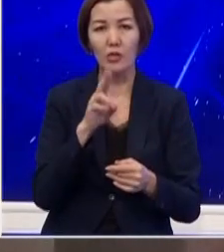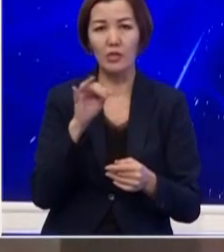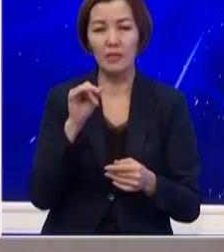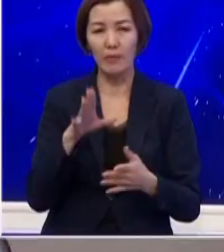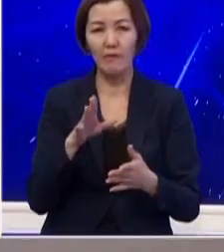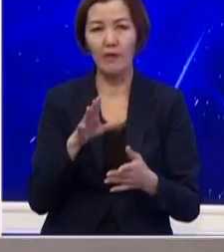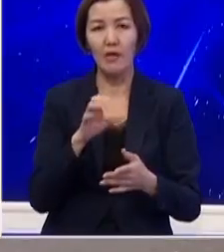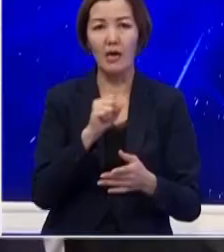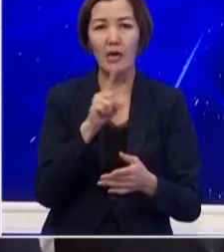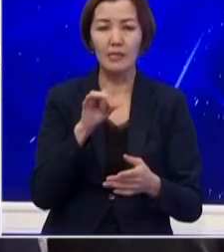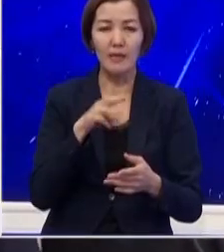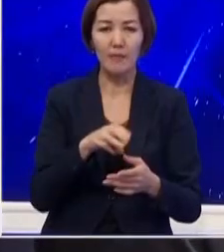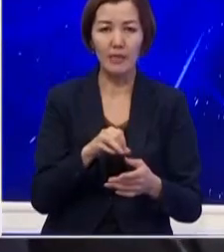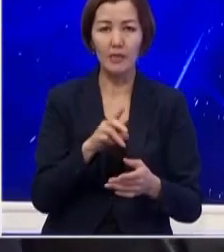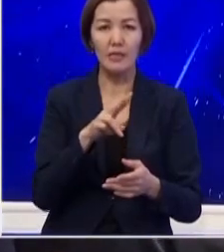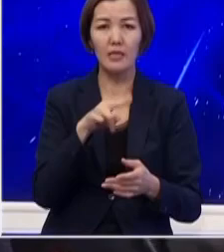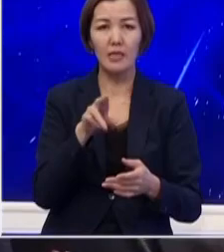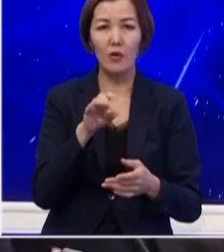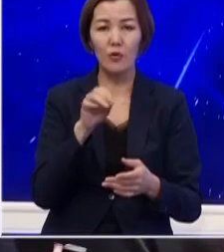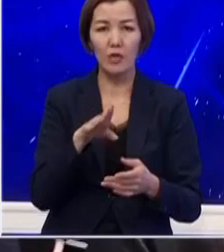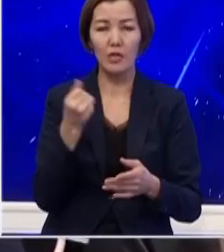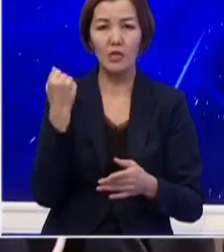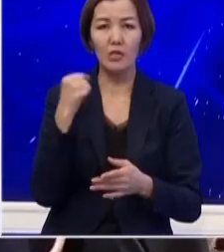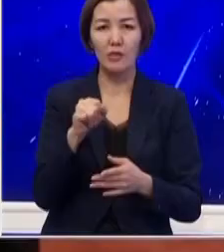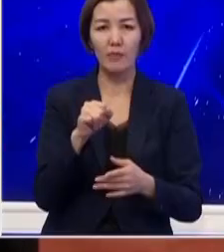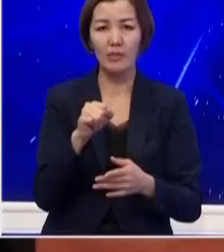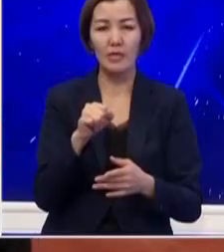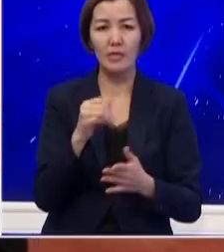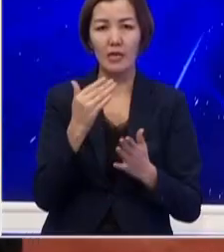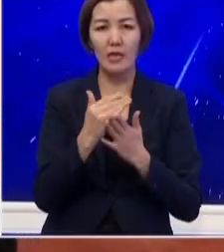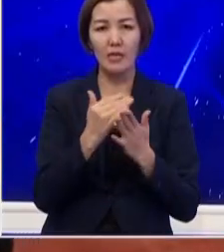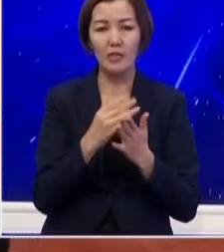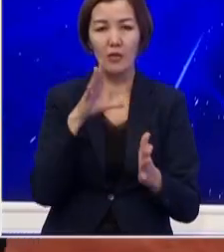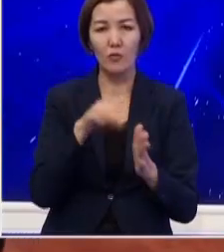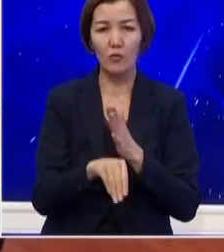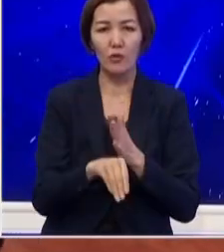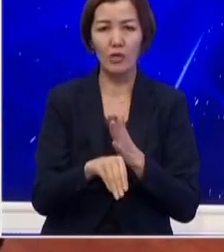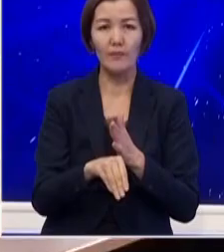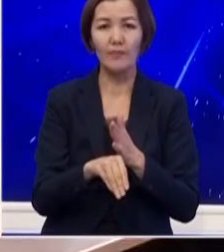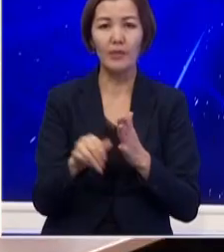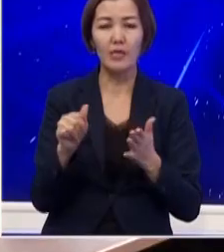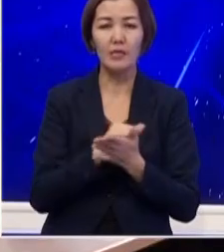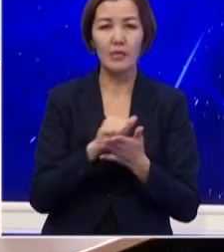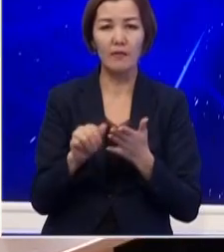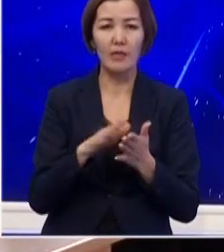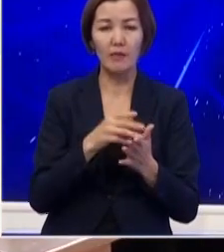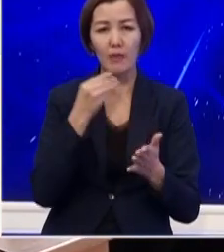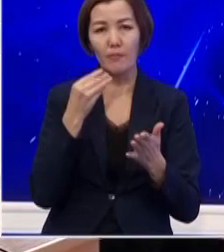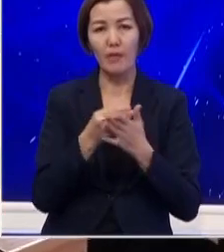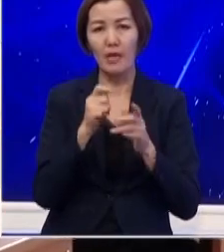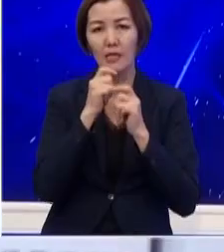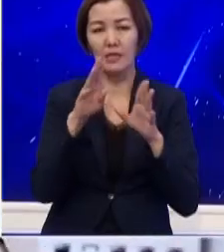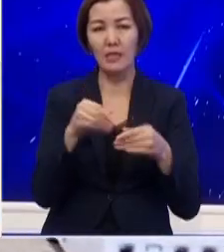Қуан Жексенбай, Азамат Құрбанов, Дәурен Құлбековтер де жеңімпаздар қатарынан көріне білді. Олар арнайы сертификаттар